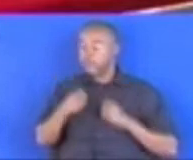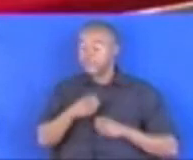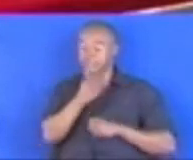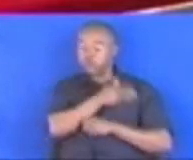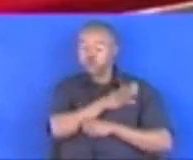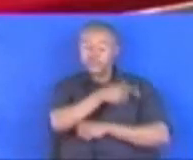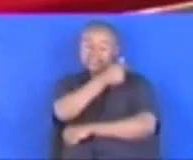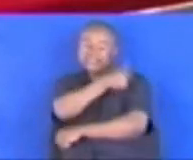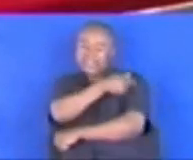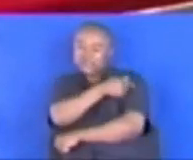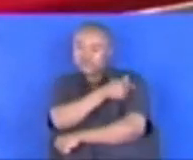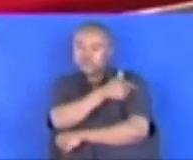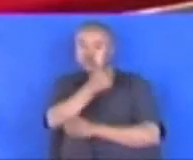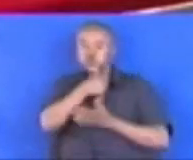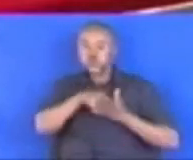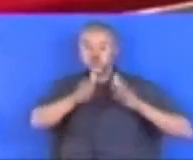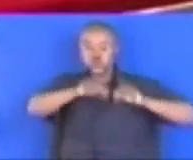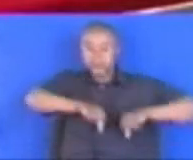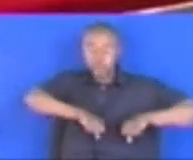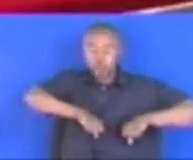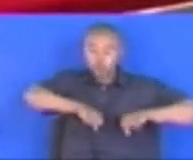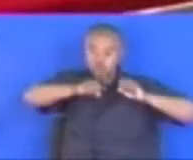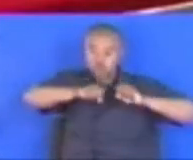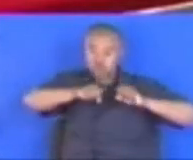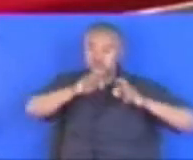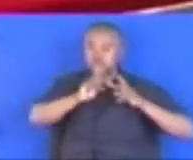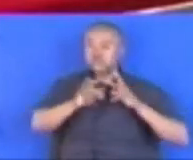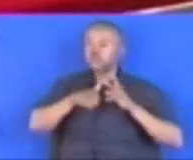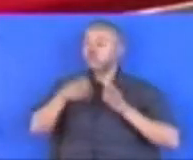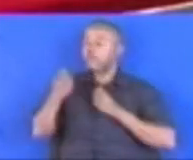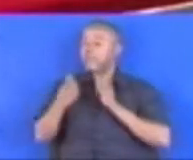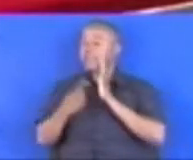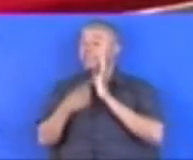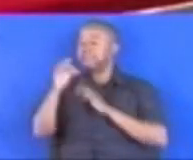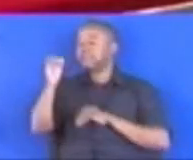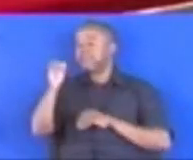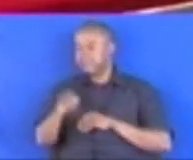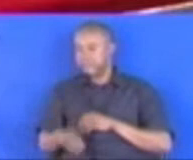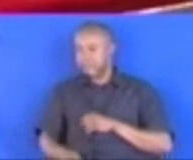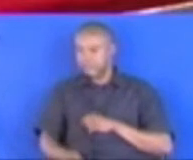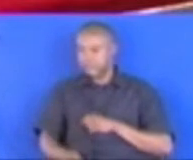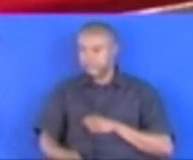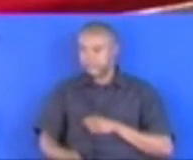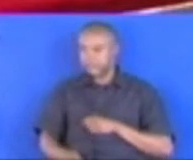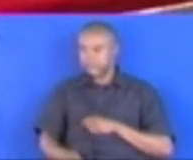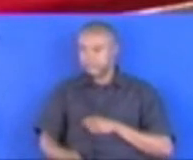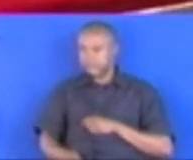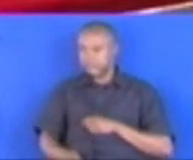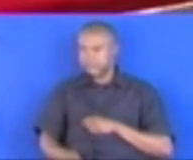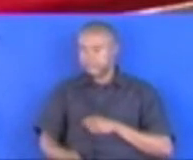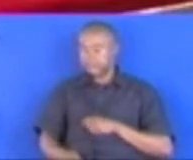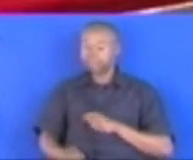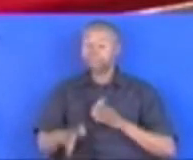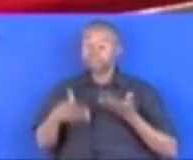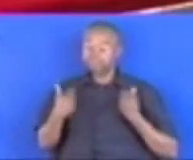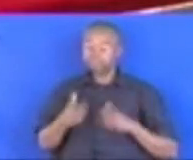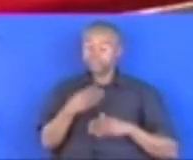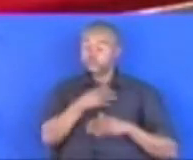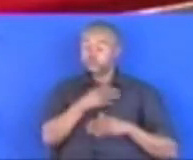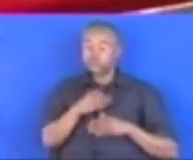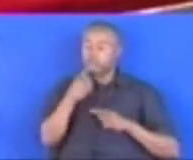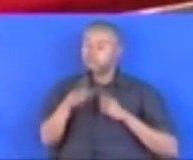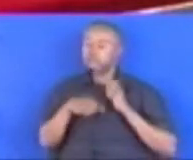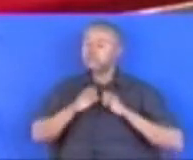chanjo ikiwemo kununua majokofu 1200 na magari 60. Hivi sasa wizara inaendelea